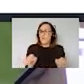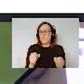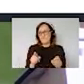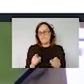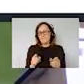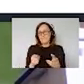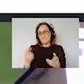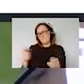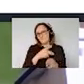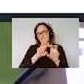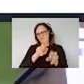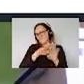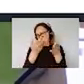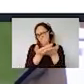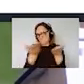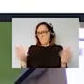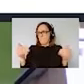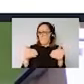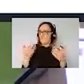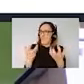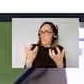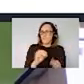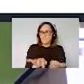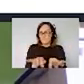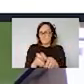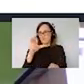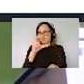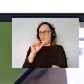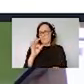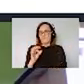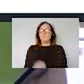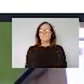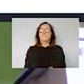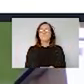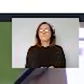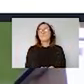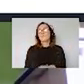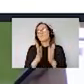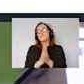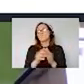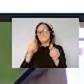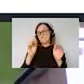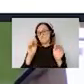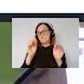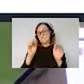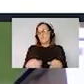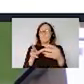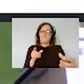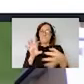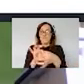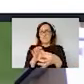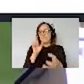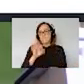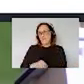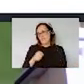prostu swoich możliwości i chęci tak naprawdę, bo jeśli będziecie Państwo chcieli coś przetestować dzisiaj, to będziecie to mogli zrobić razem ze mną